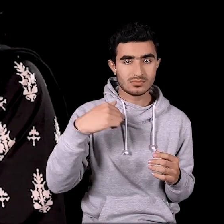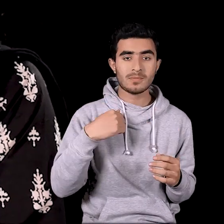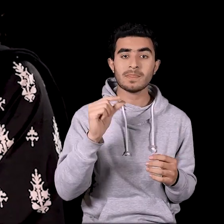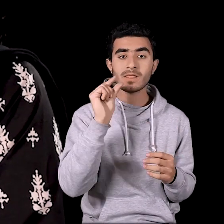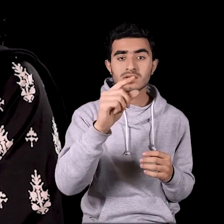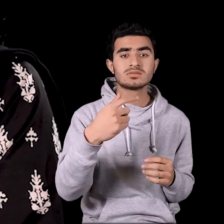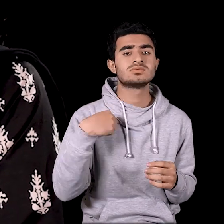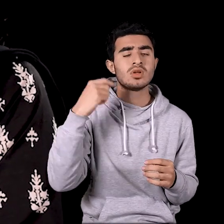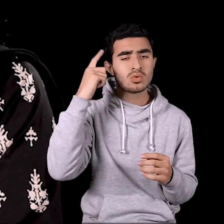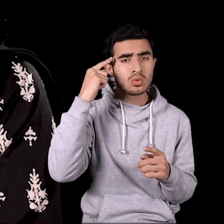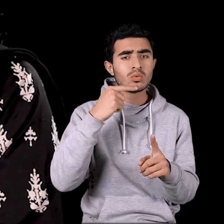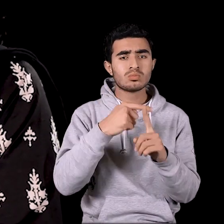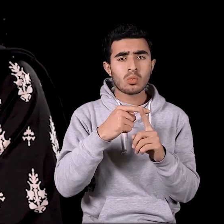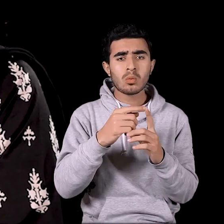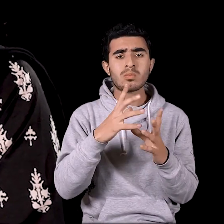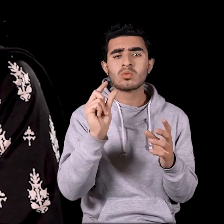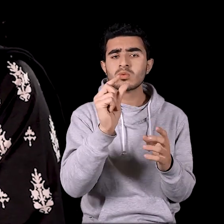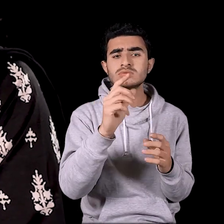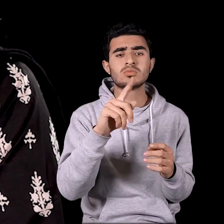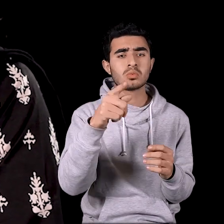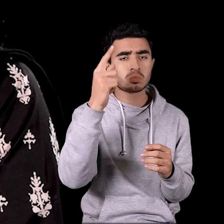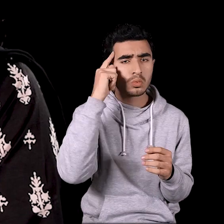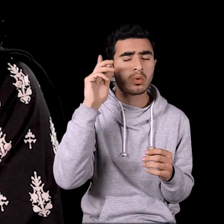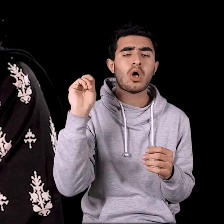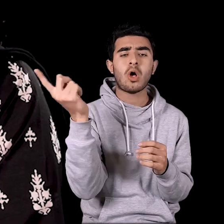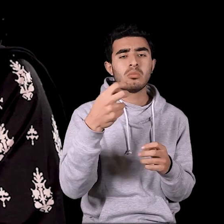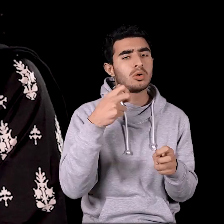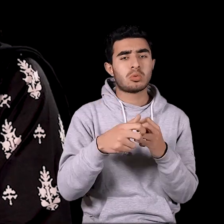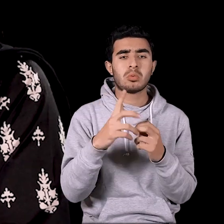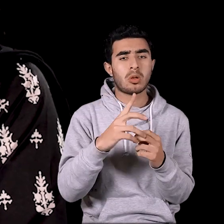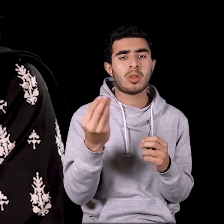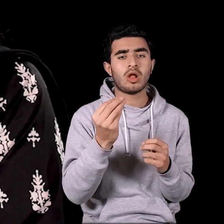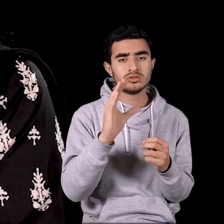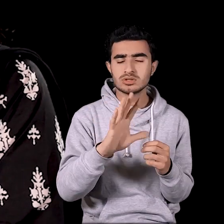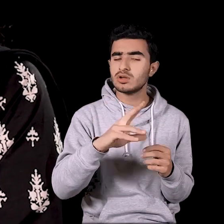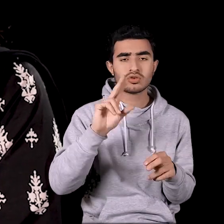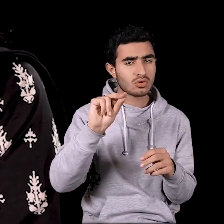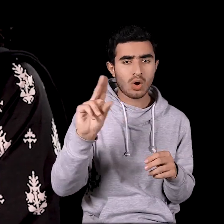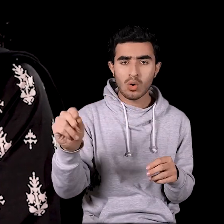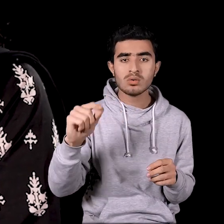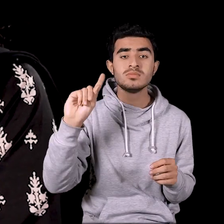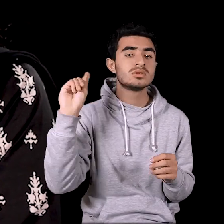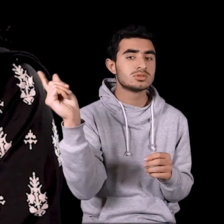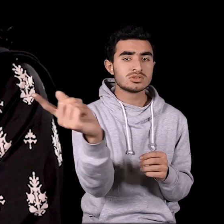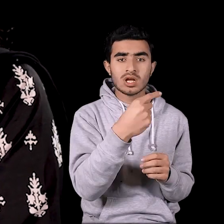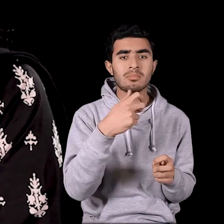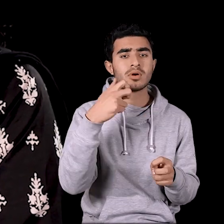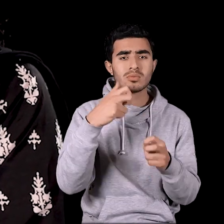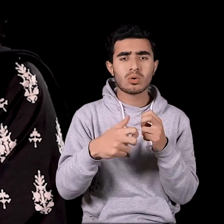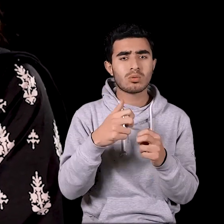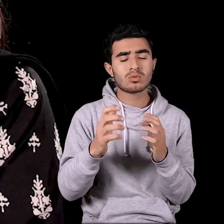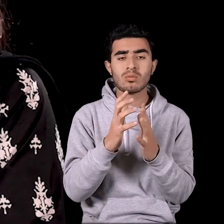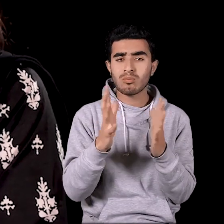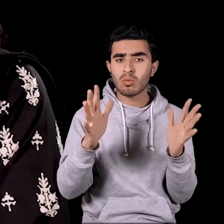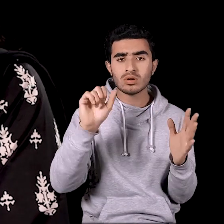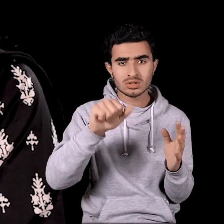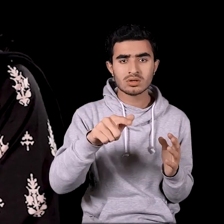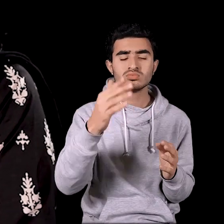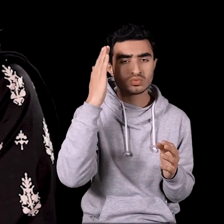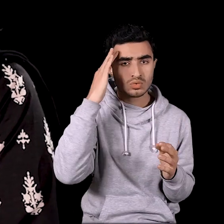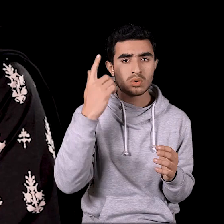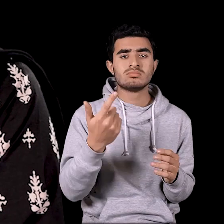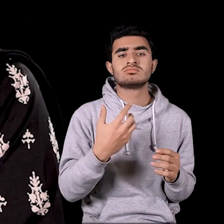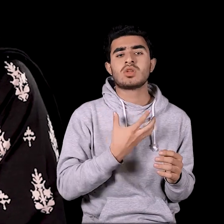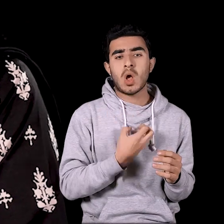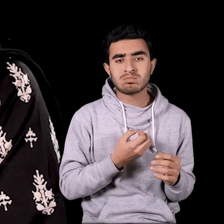saying think positive and be optimistic doesn't mean कि problems नहीं आती या आप हर मतलब इंसान जो है कोई खुदा ना खास्ता